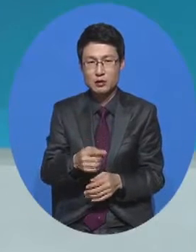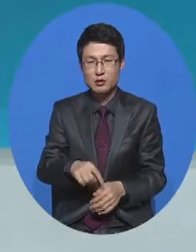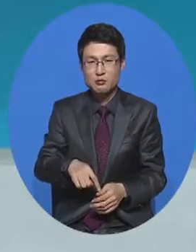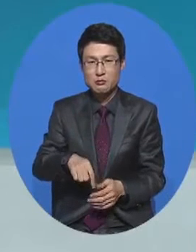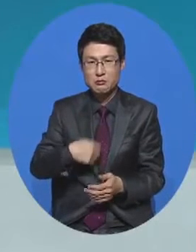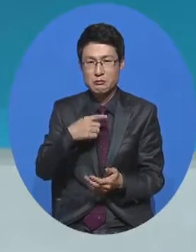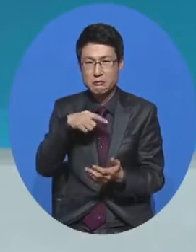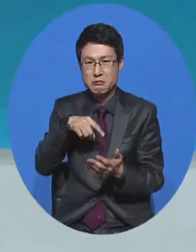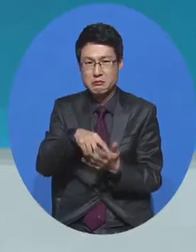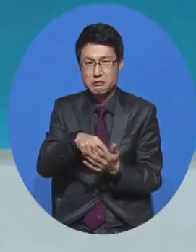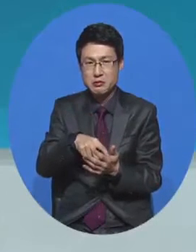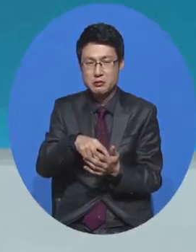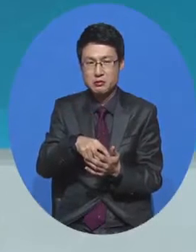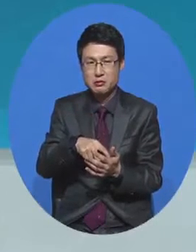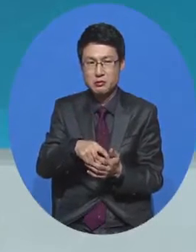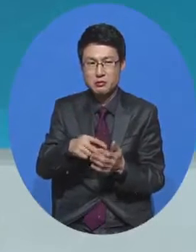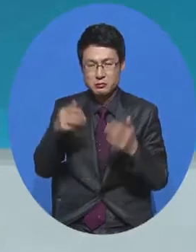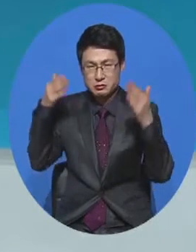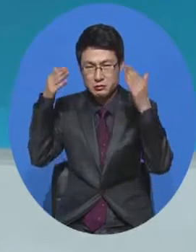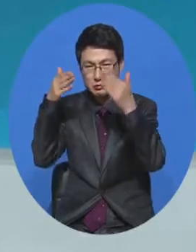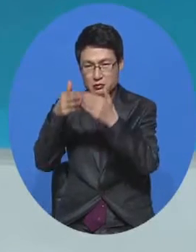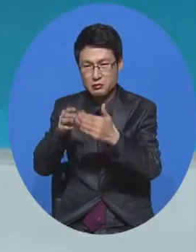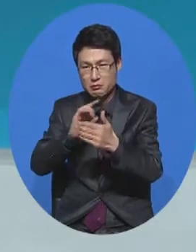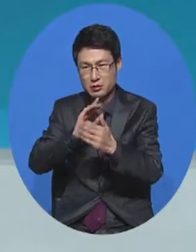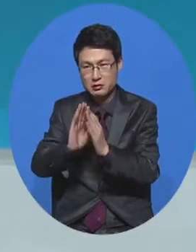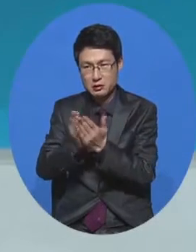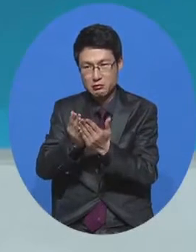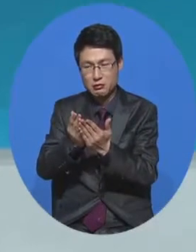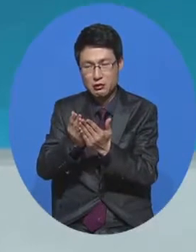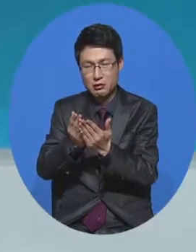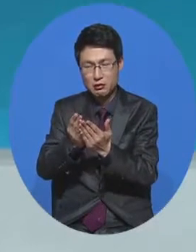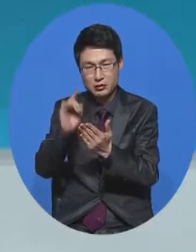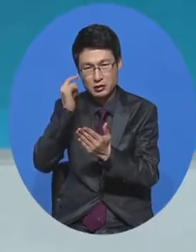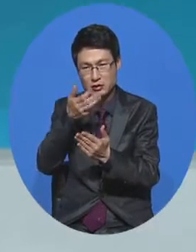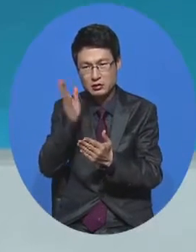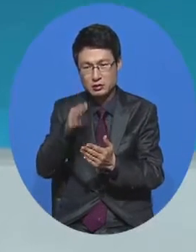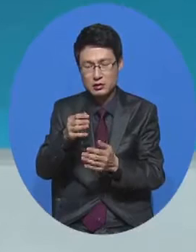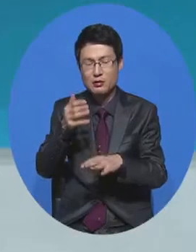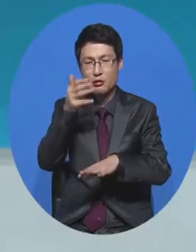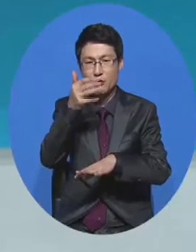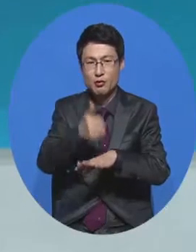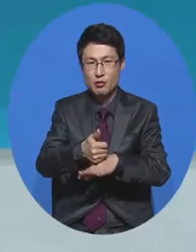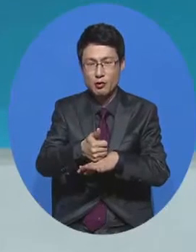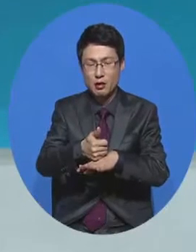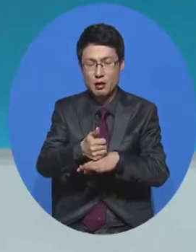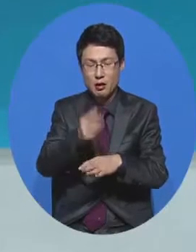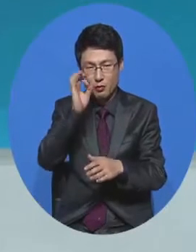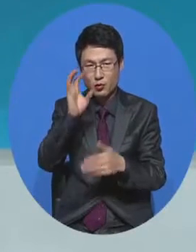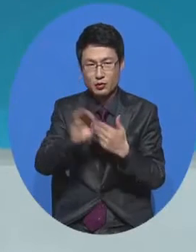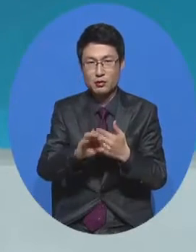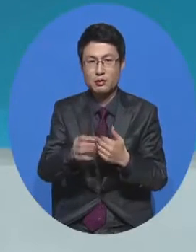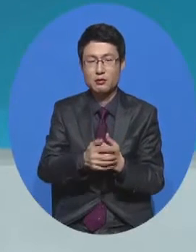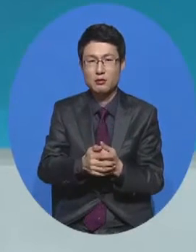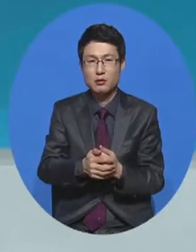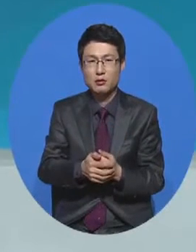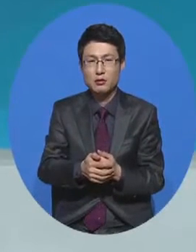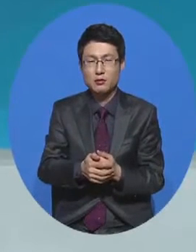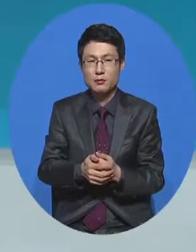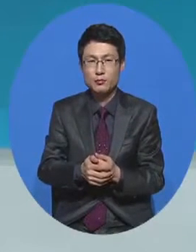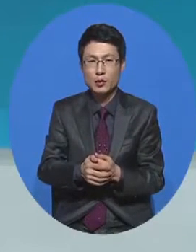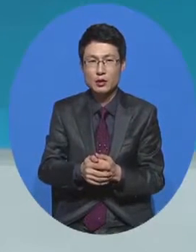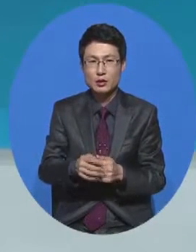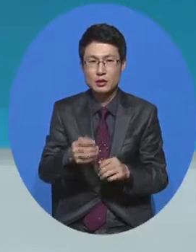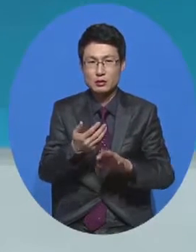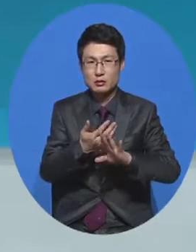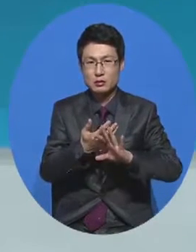정적인 수밖에 없는 것을 예상을 했었습니다 그러나 역시 친일파가 반공 투사로 퉁 각을 하고 결과는 쪽으로 애국자로